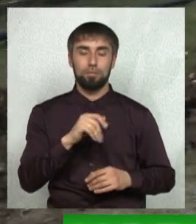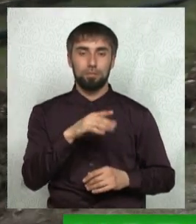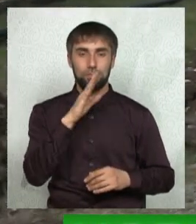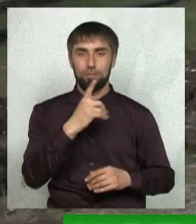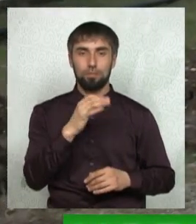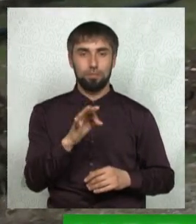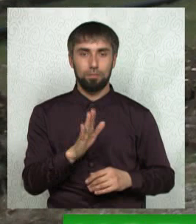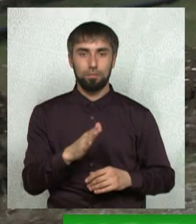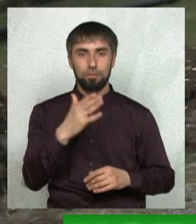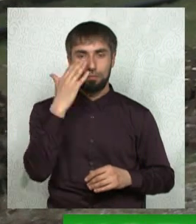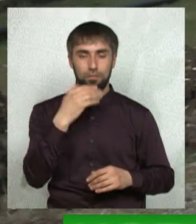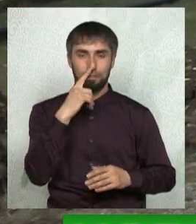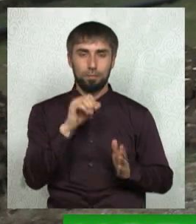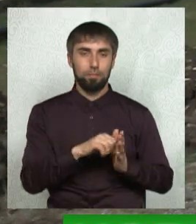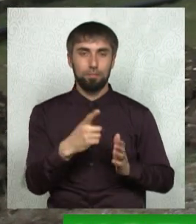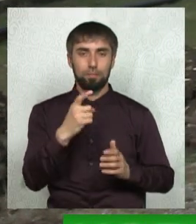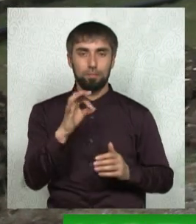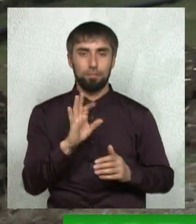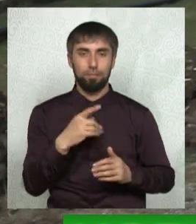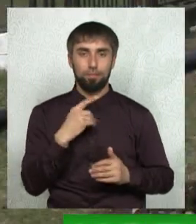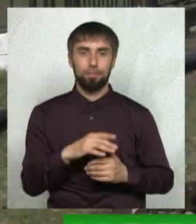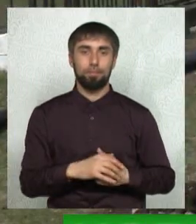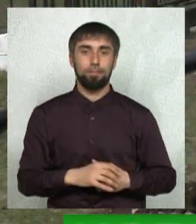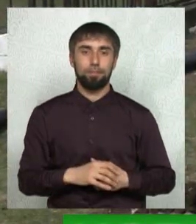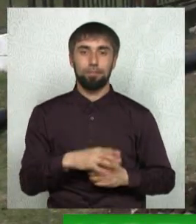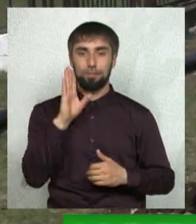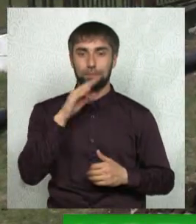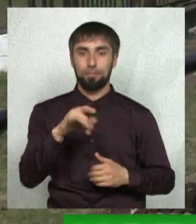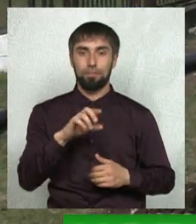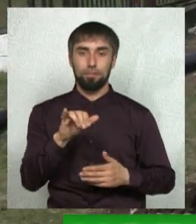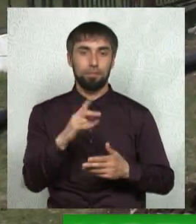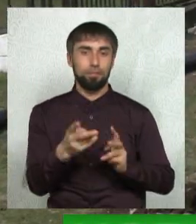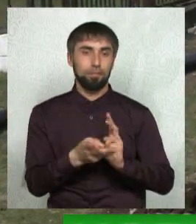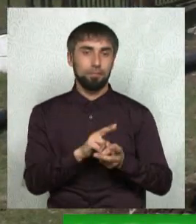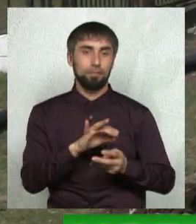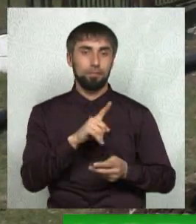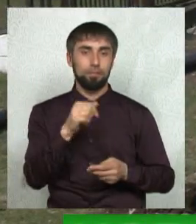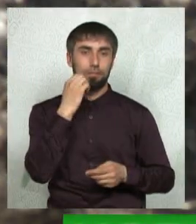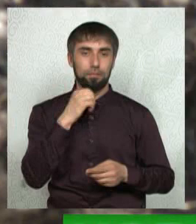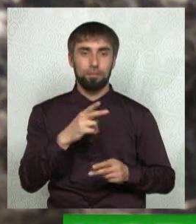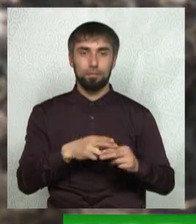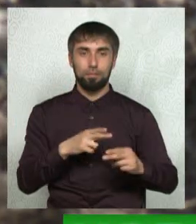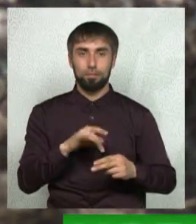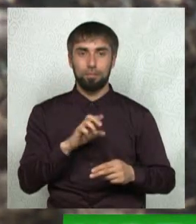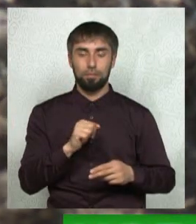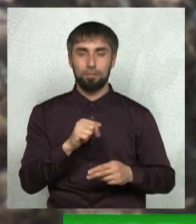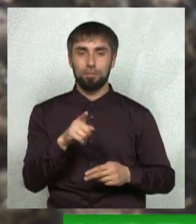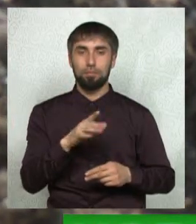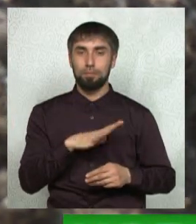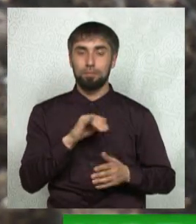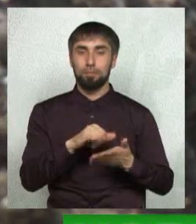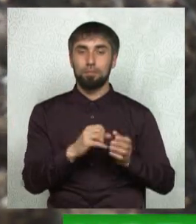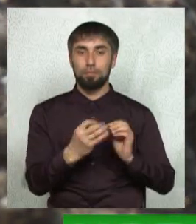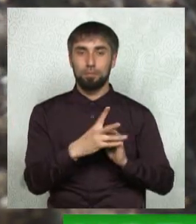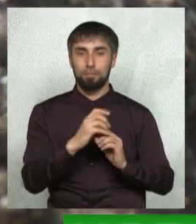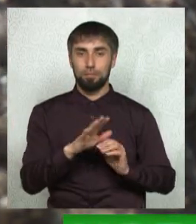будет зимой и летом без перебоя. Водопровод пришлось заменить из-за ветхих железных труб. Прослужили они